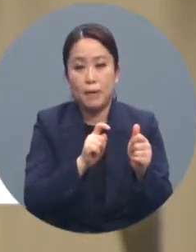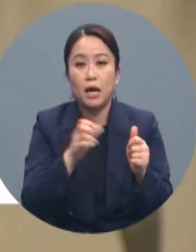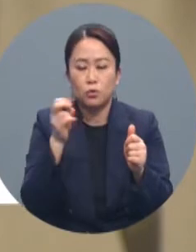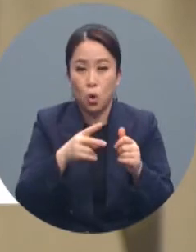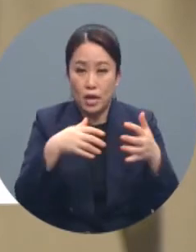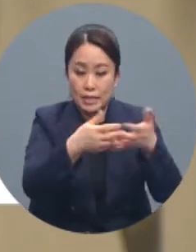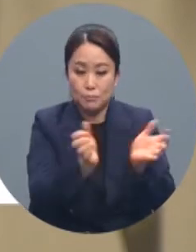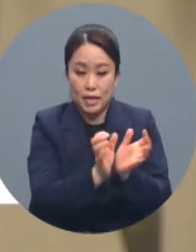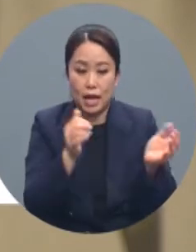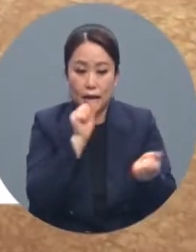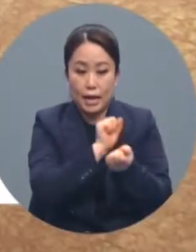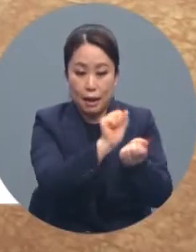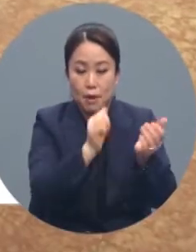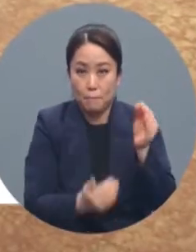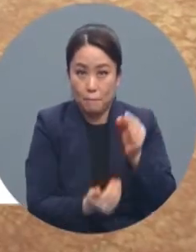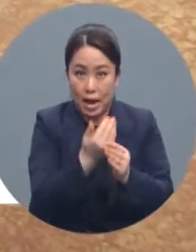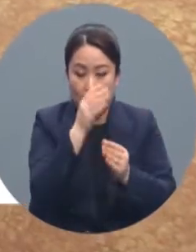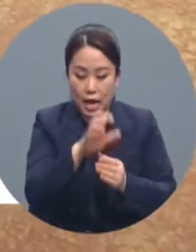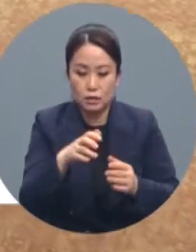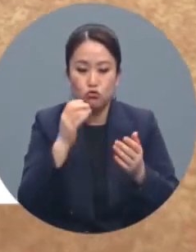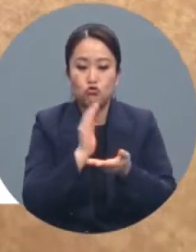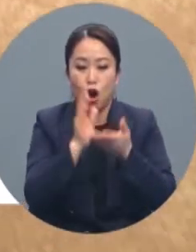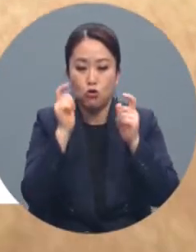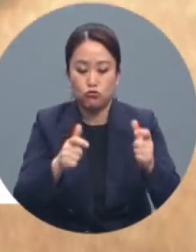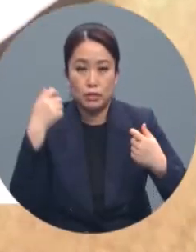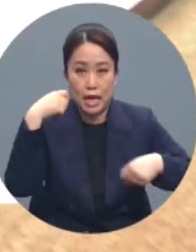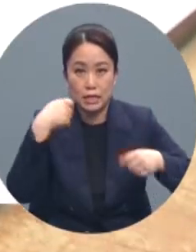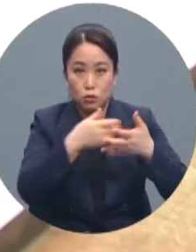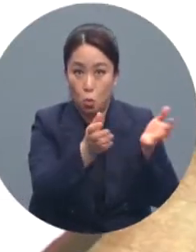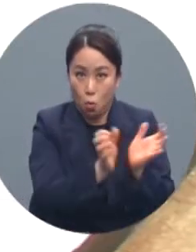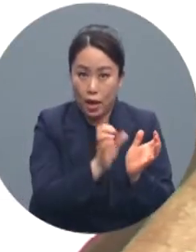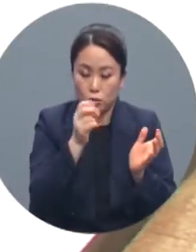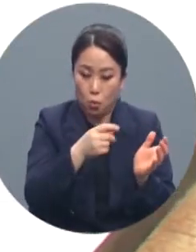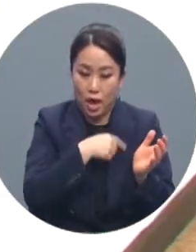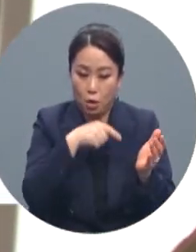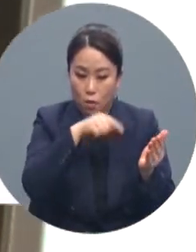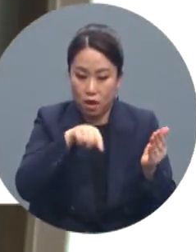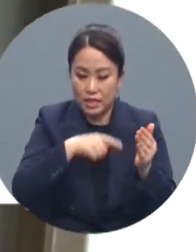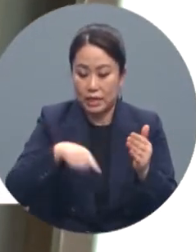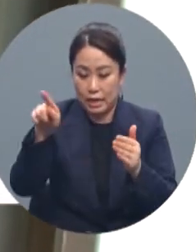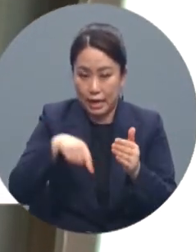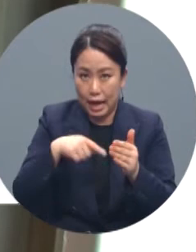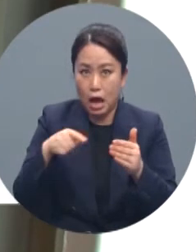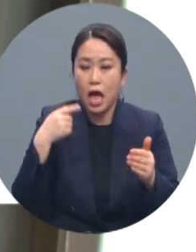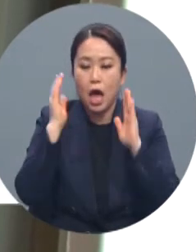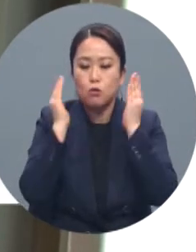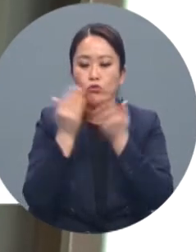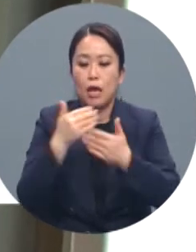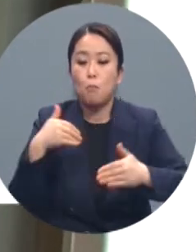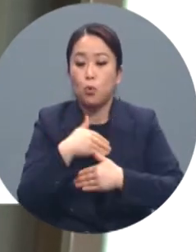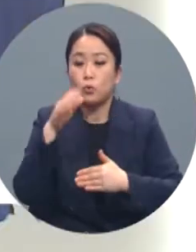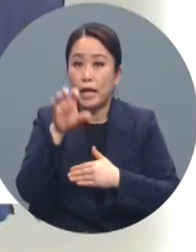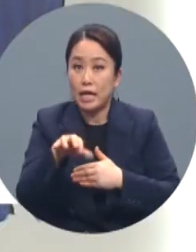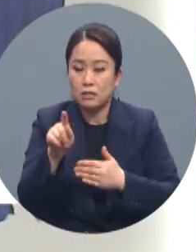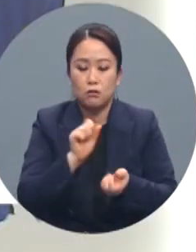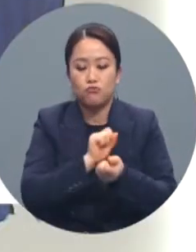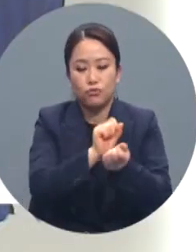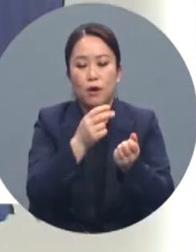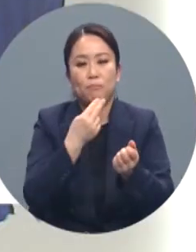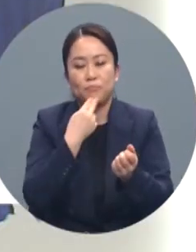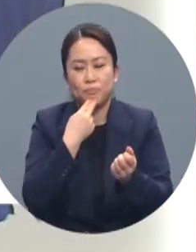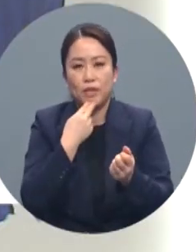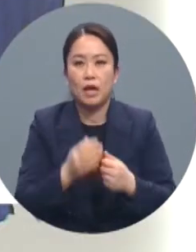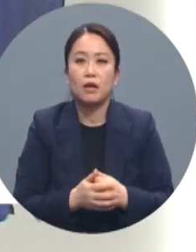집단 감염이 발생한 수영구 댄스 동호회 와 또 회원이 다녀간 해운대고 목욕탕에서 는 추가 환자가 나오지 않았습니다